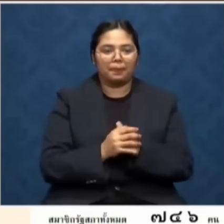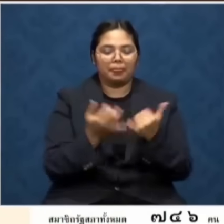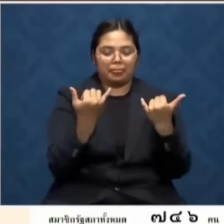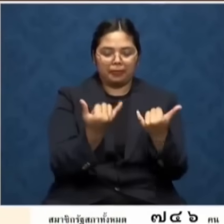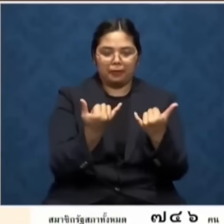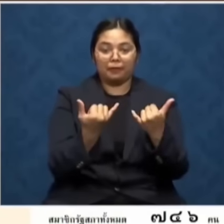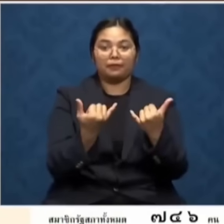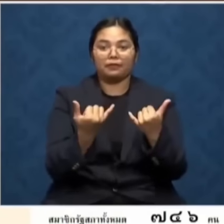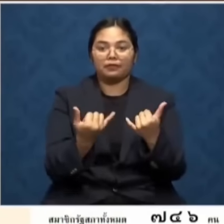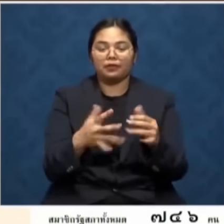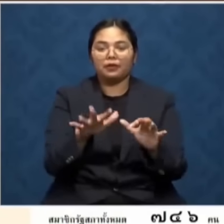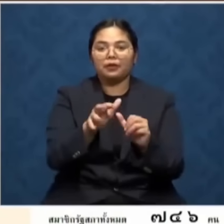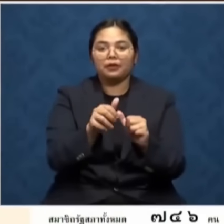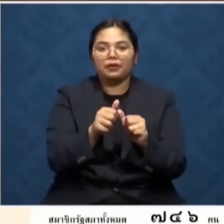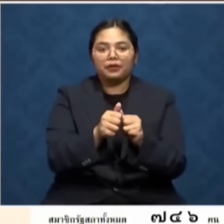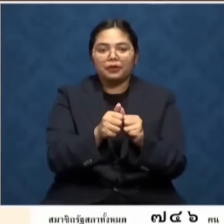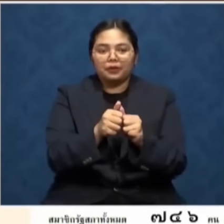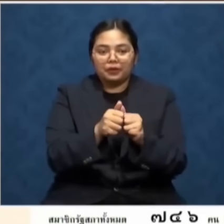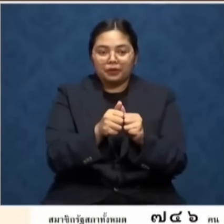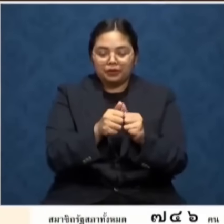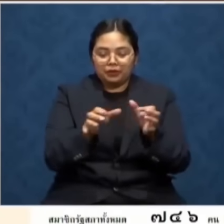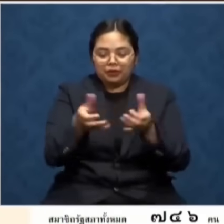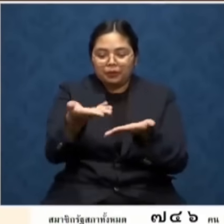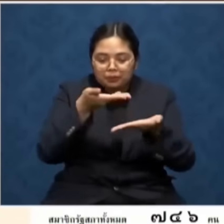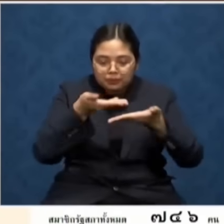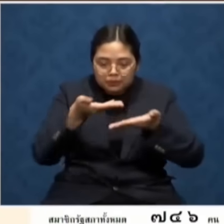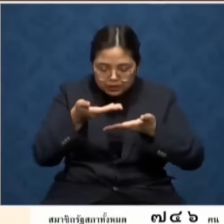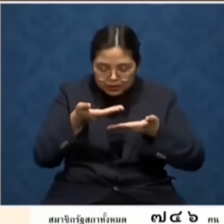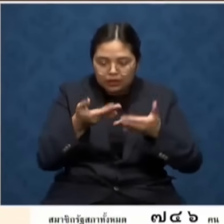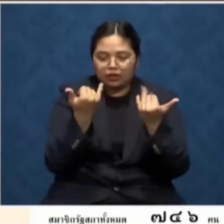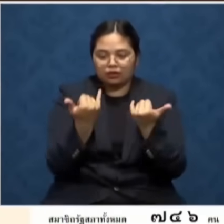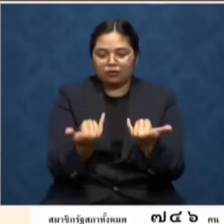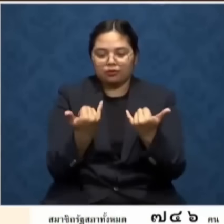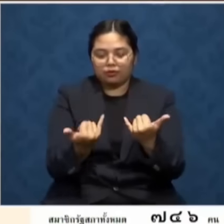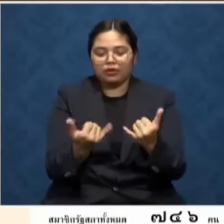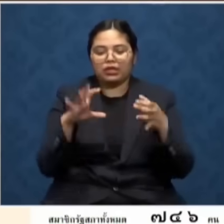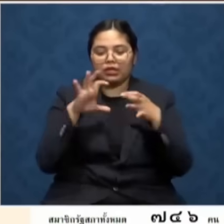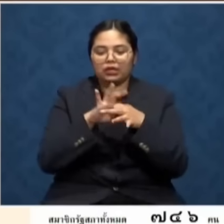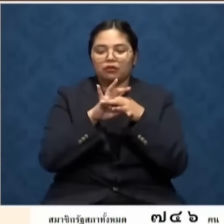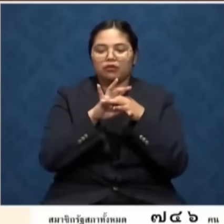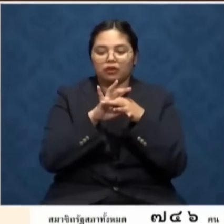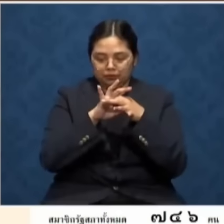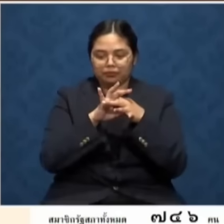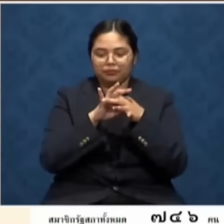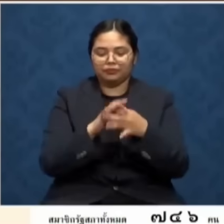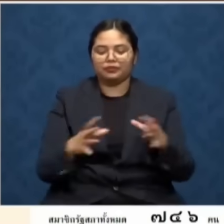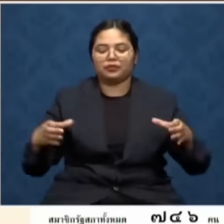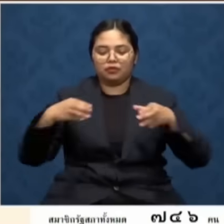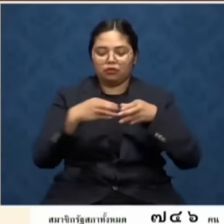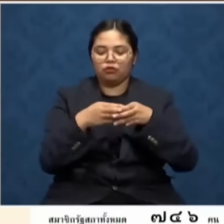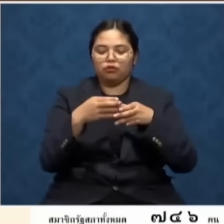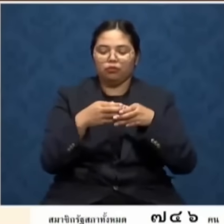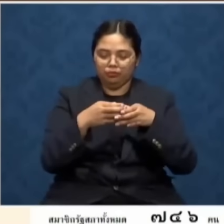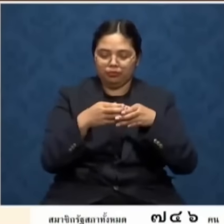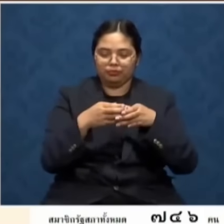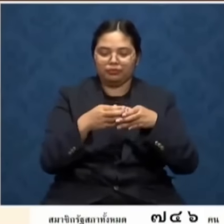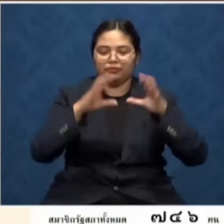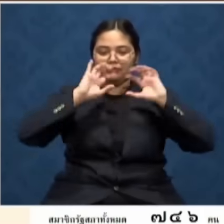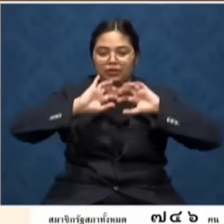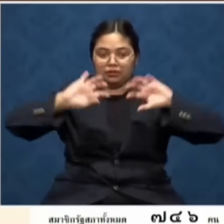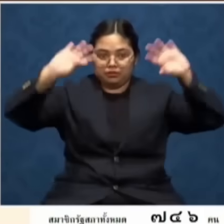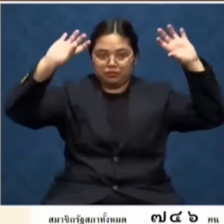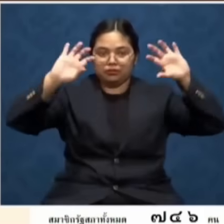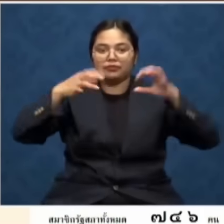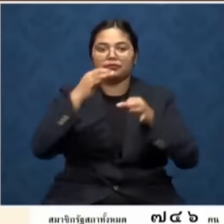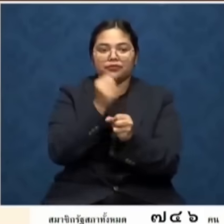วันนี้เป็นการแถลงนโยบายของคณะรัฐมนตรีนะครับดังนั้นก็อนุโลมไปว่า